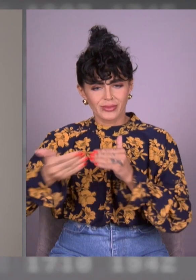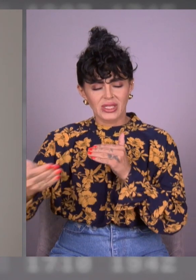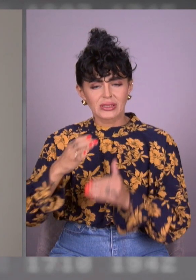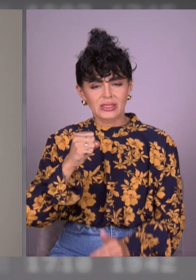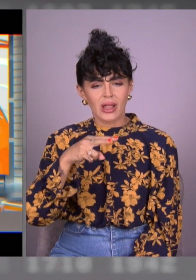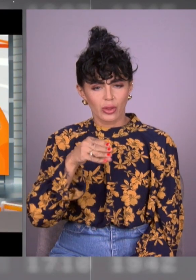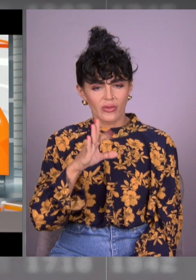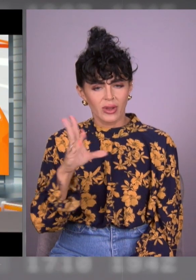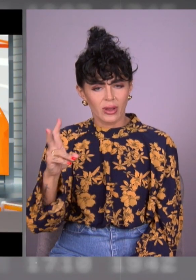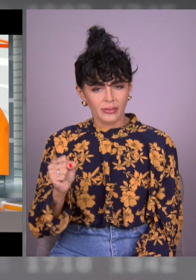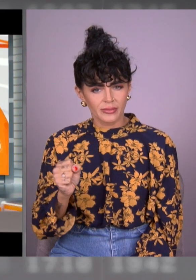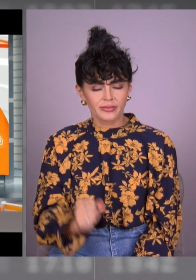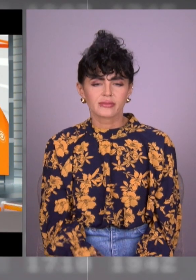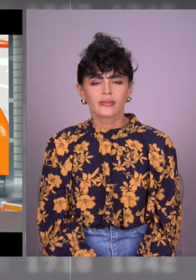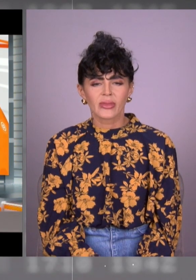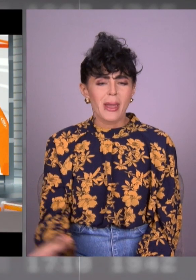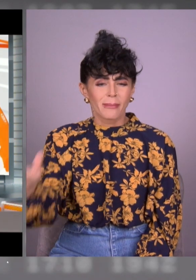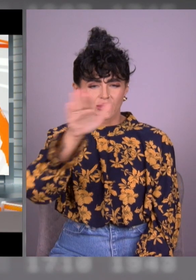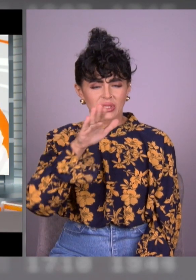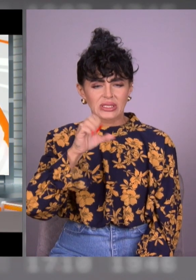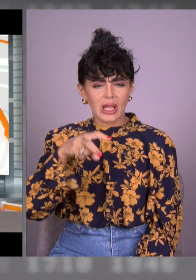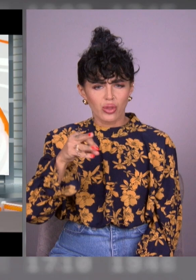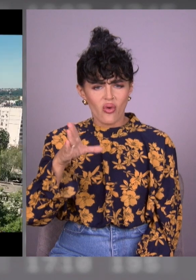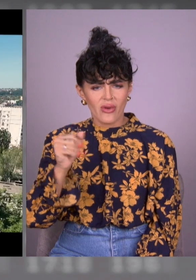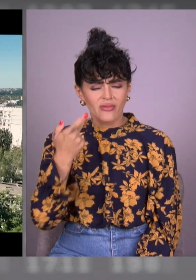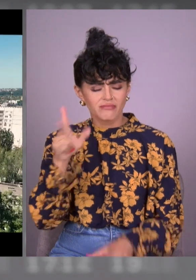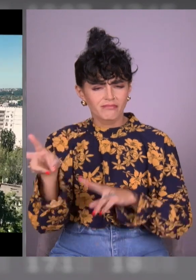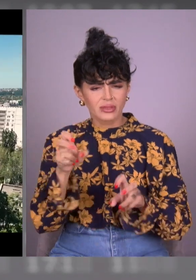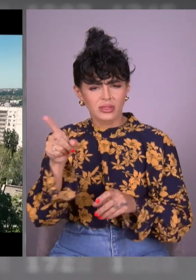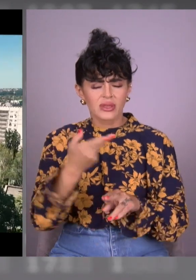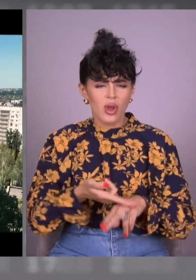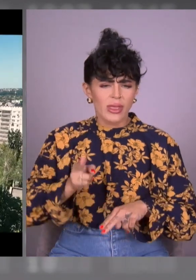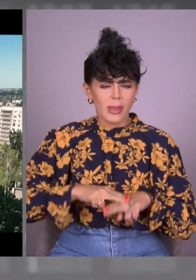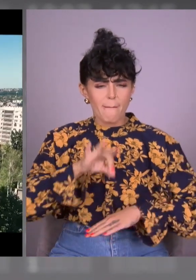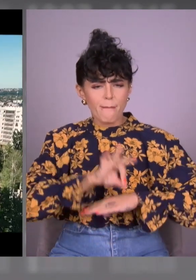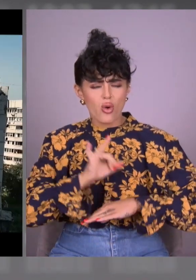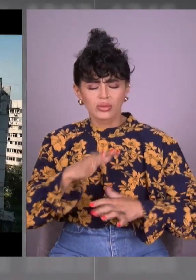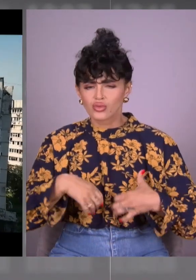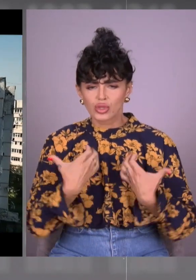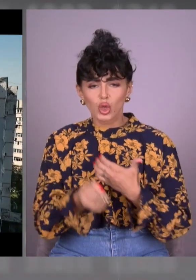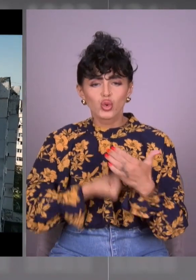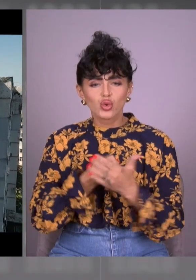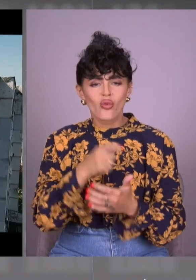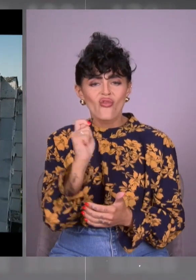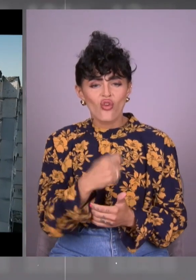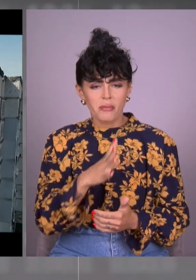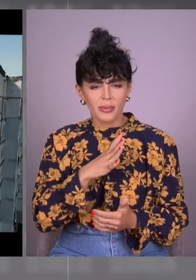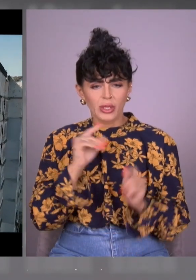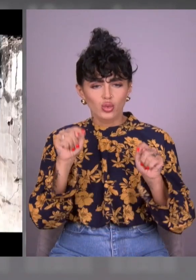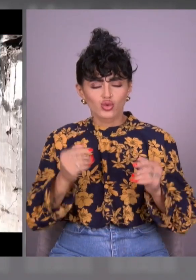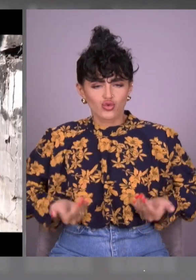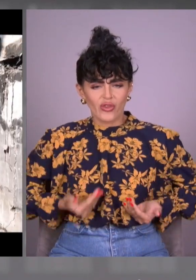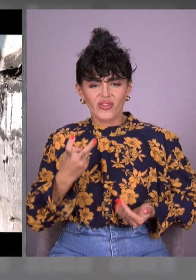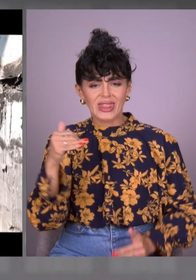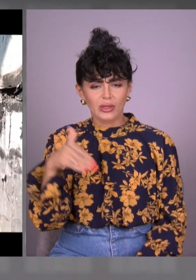Салтівці. Північна Салтівка стала синонімом болю та жаху. До повномасштабної війни там мешкало 200 тисяч людей.